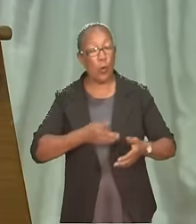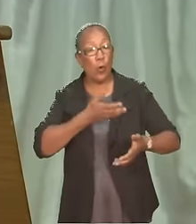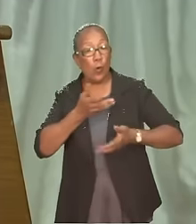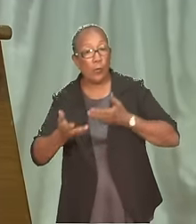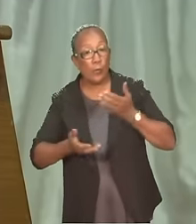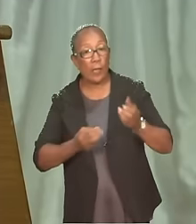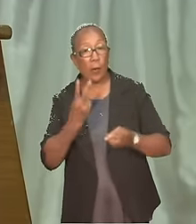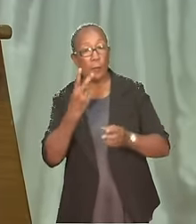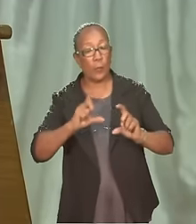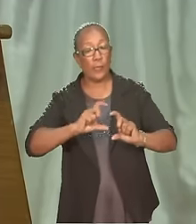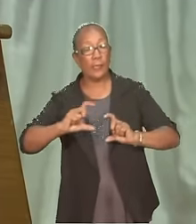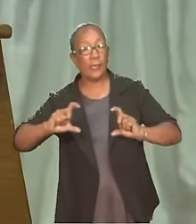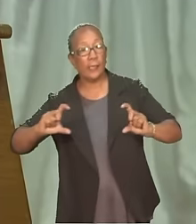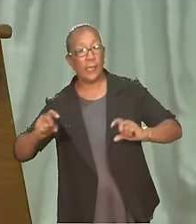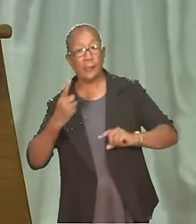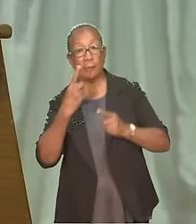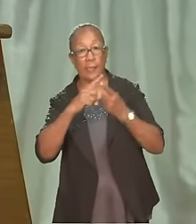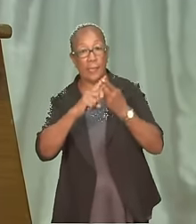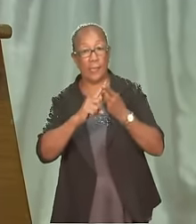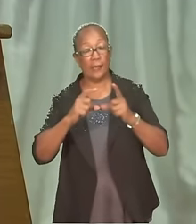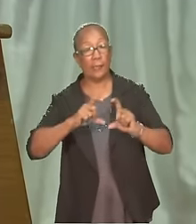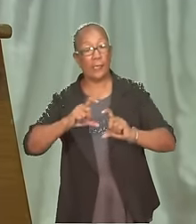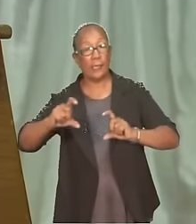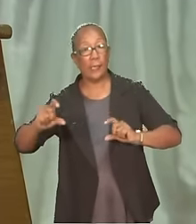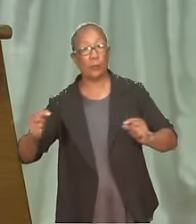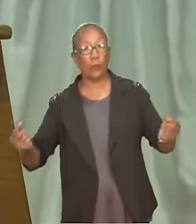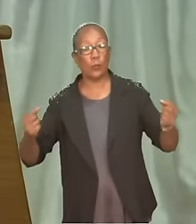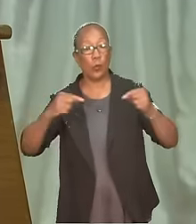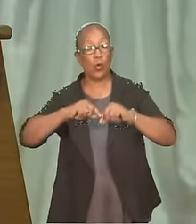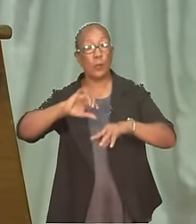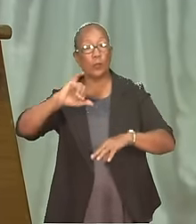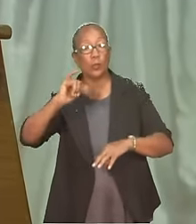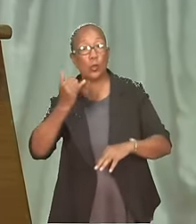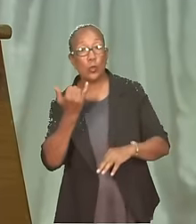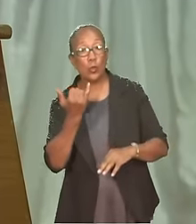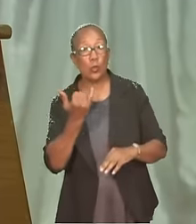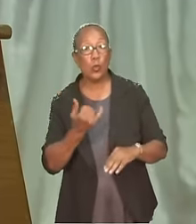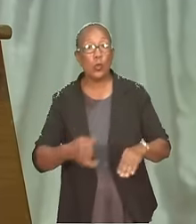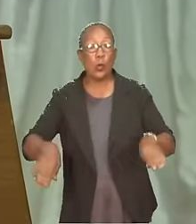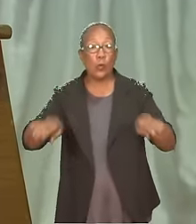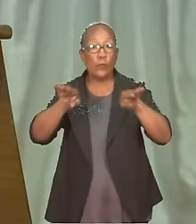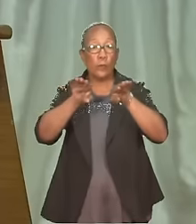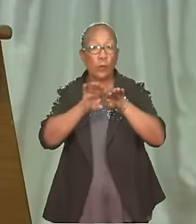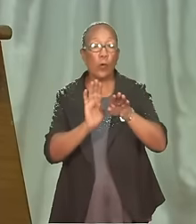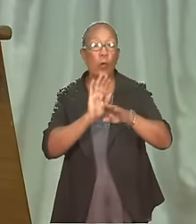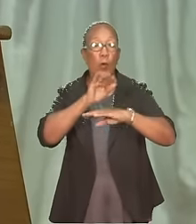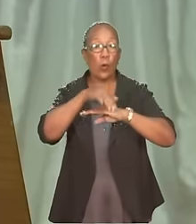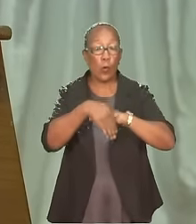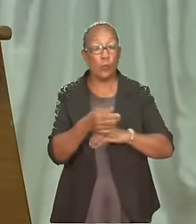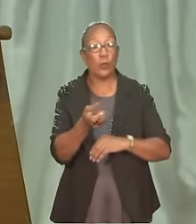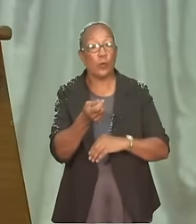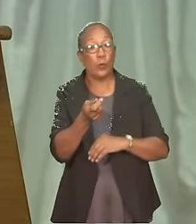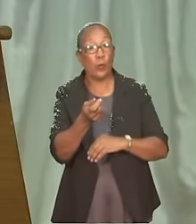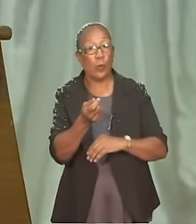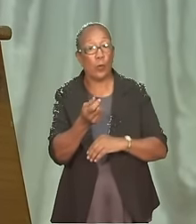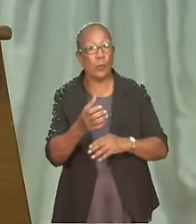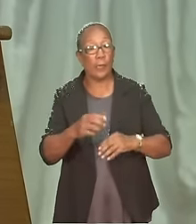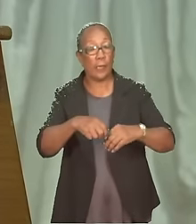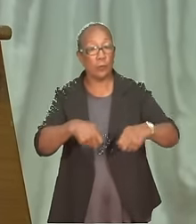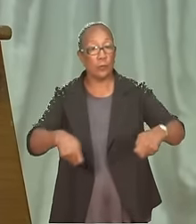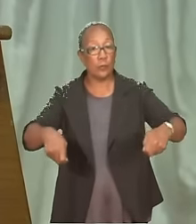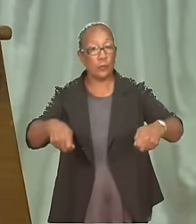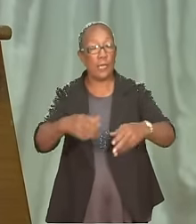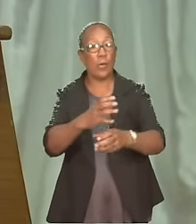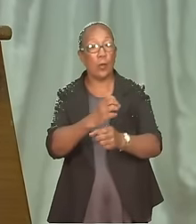trajecten. Eén is het traject om te komen tot een nieuwe overeenstemming met betrekking tot koopkrachtversterking vanaf de maand juli.